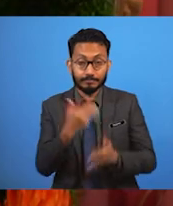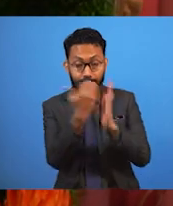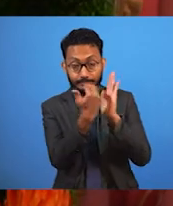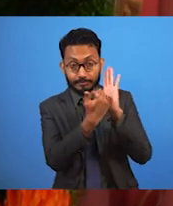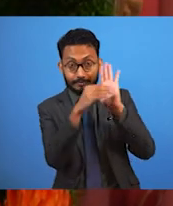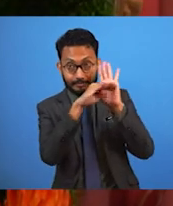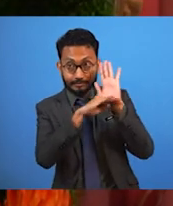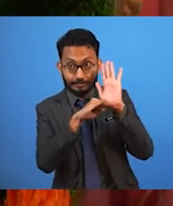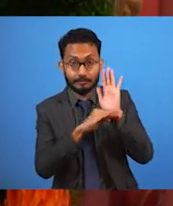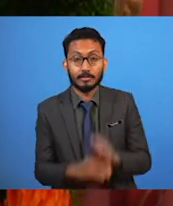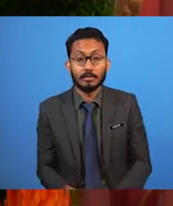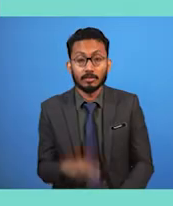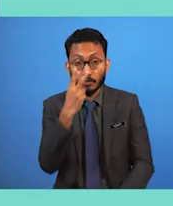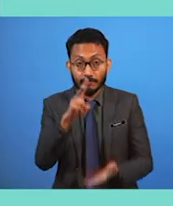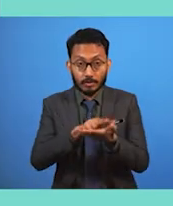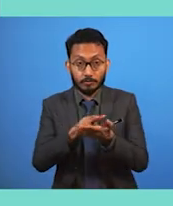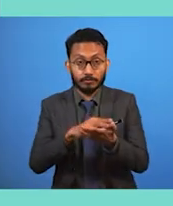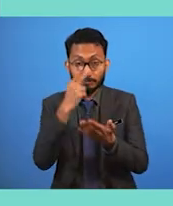Mari kita tonton video ini.